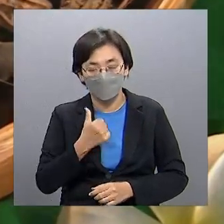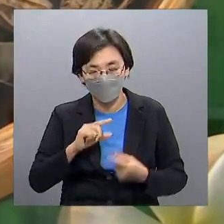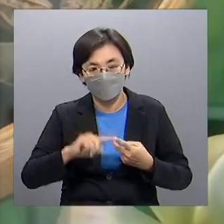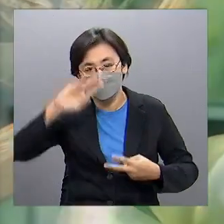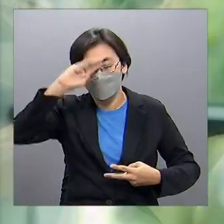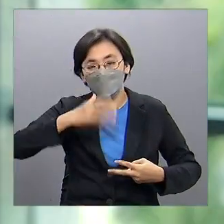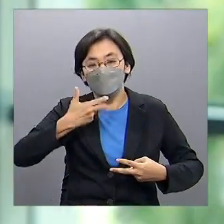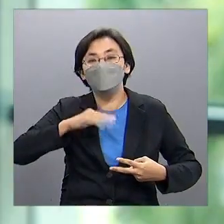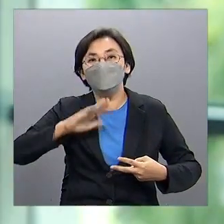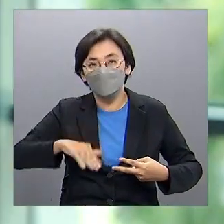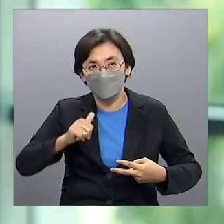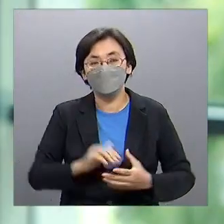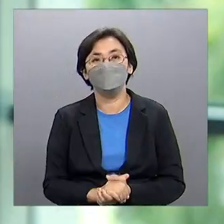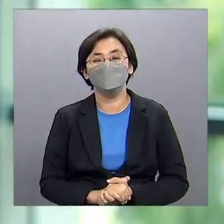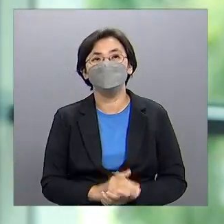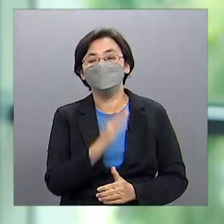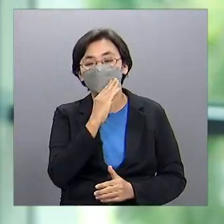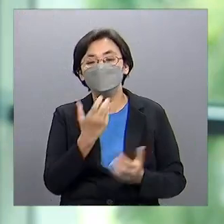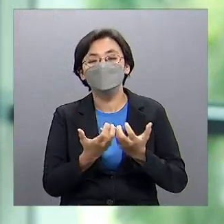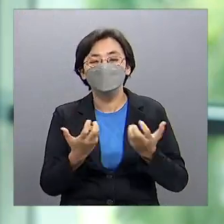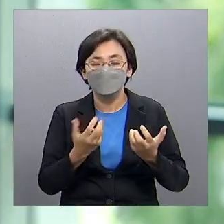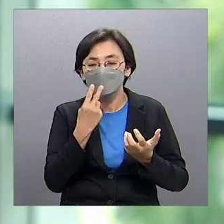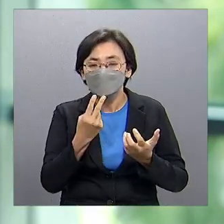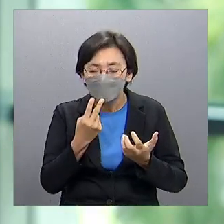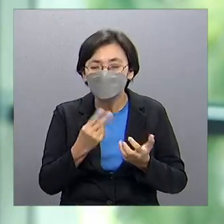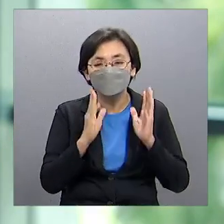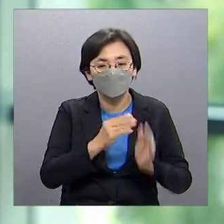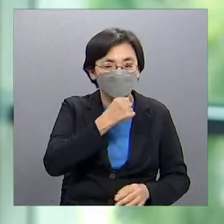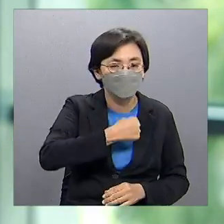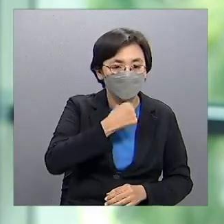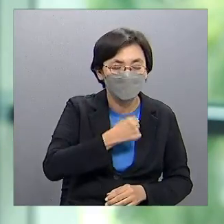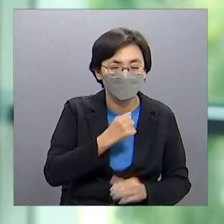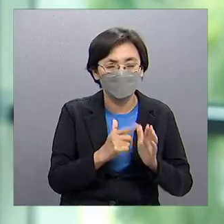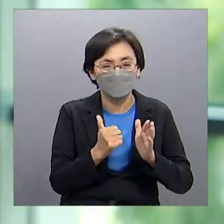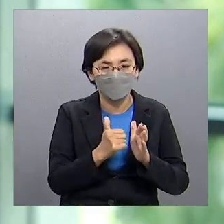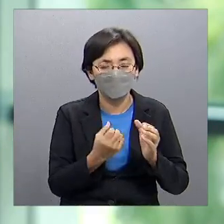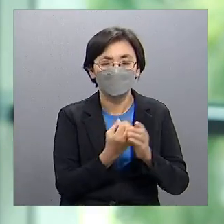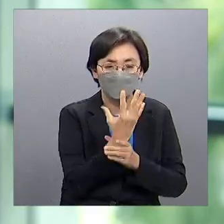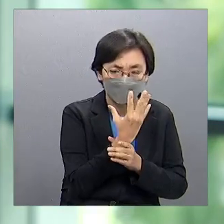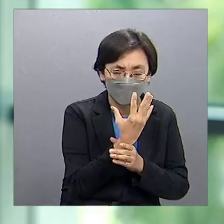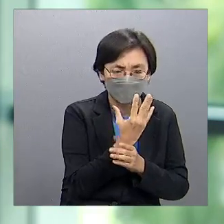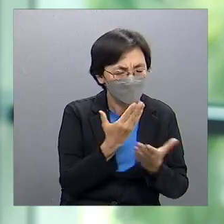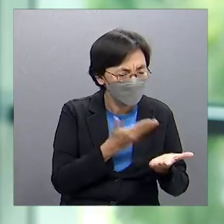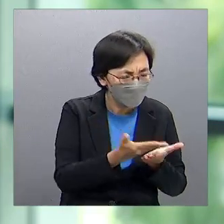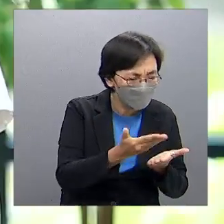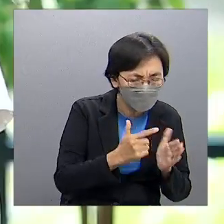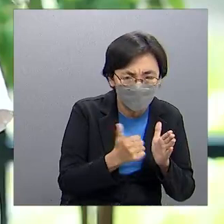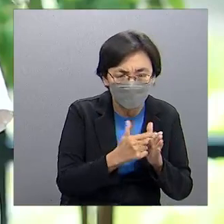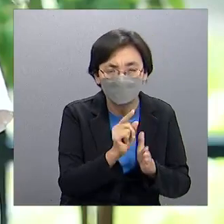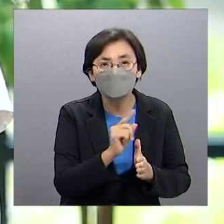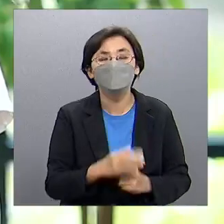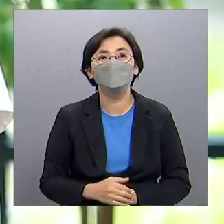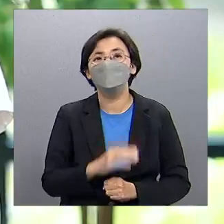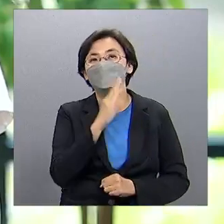แล้วถ้าแยกเป็นอาการแบบนี้เวลาผู้สูงอายุจะเลือกใช้ยาสมุนไพรจะต้องเลือกอย่างไรบ้างคะ ครับเวลาที่จะเลือกสมุน